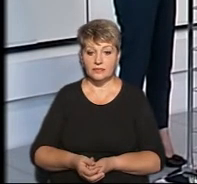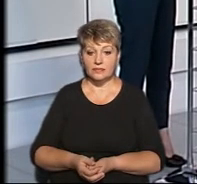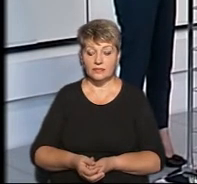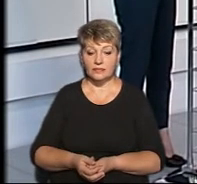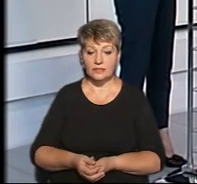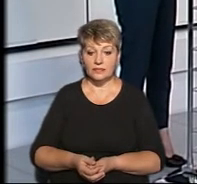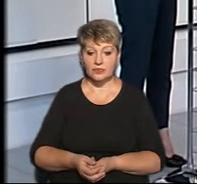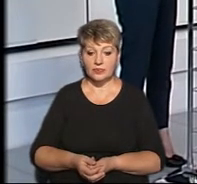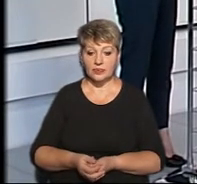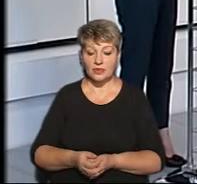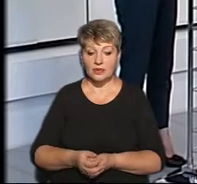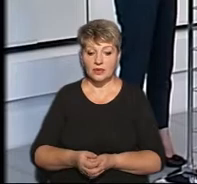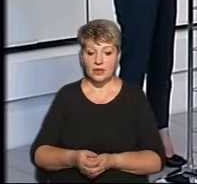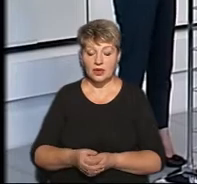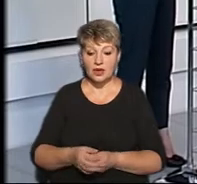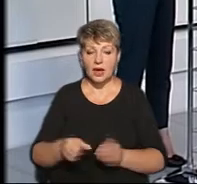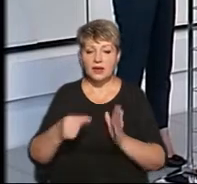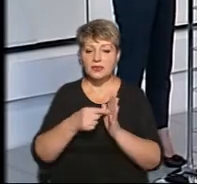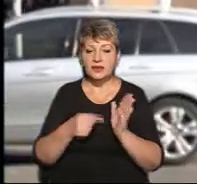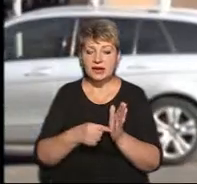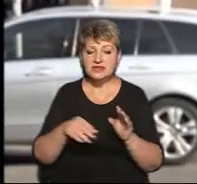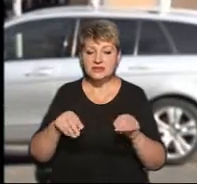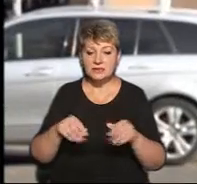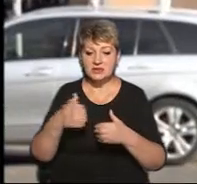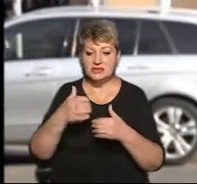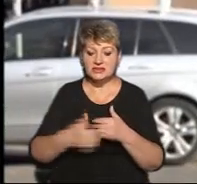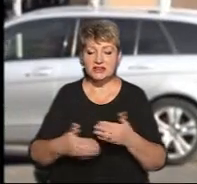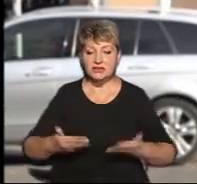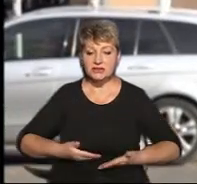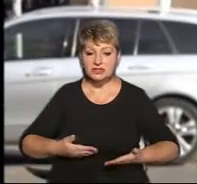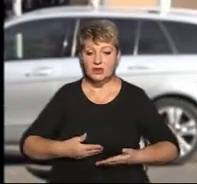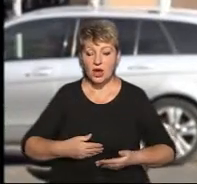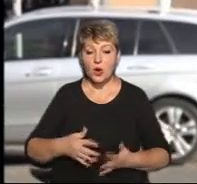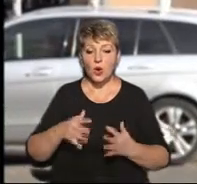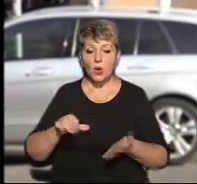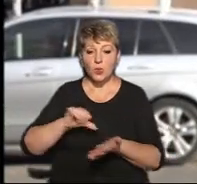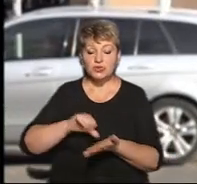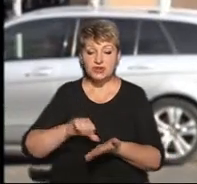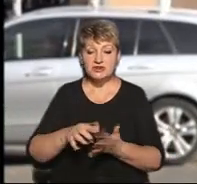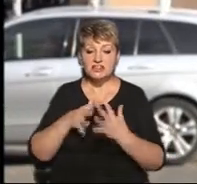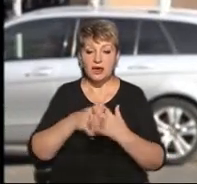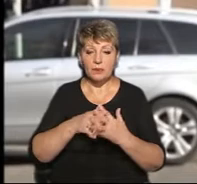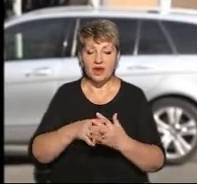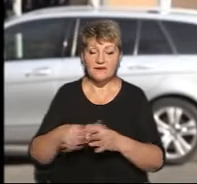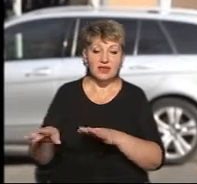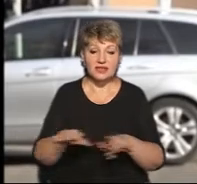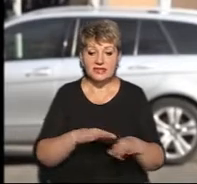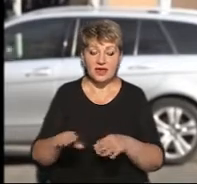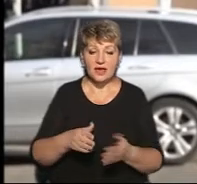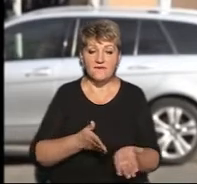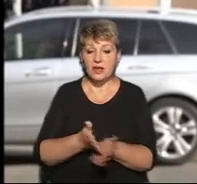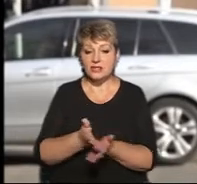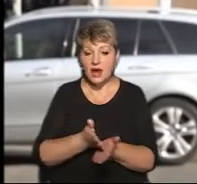Ділиться земля серед мешканців міста. Учасникам бойових дій, ветеранам,